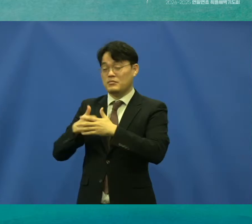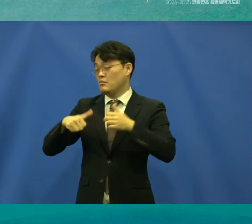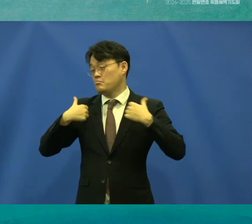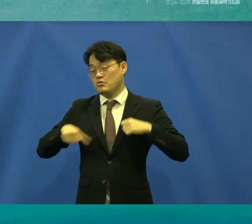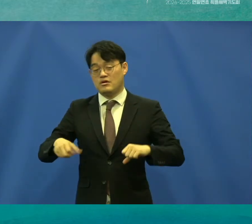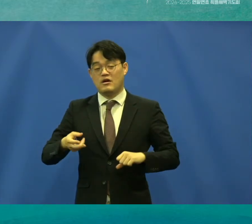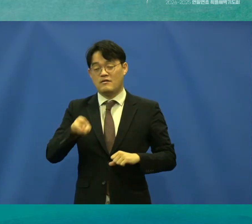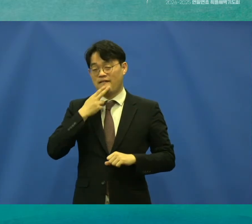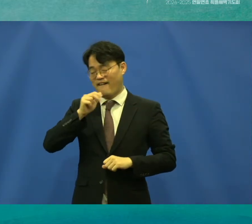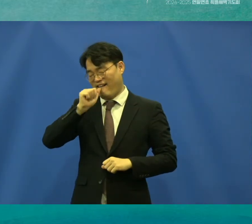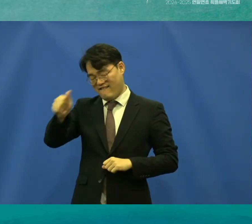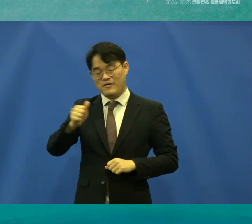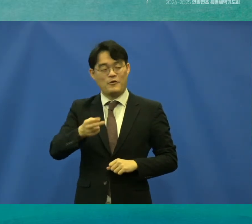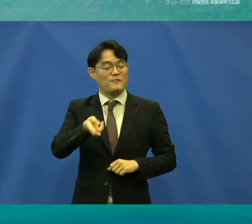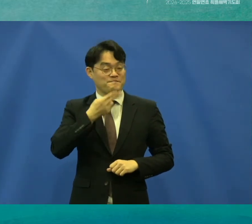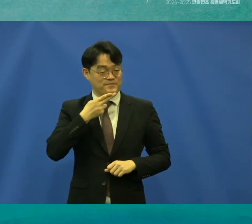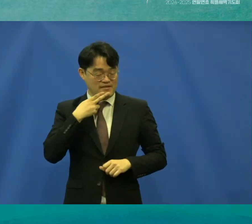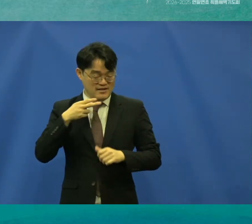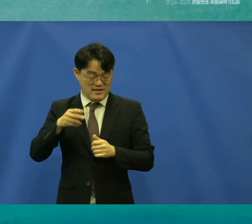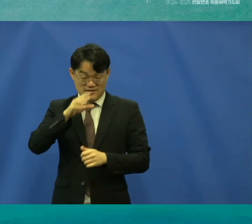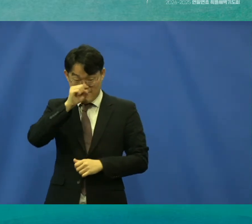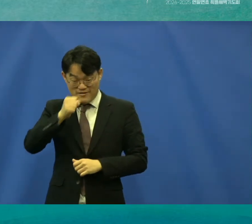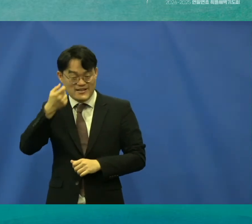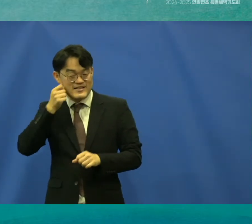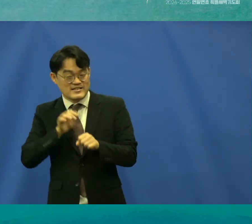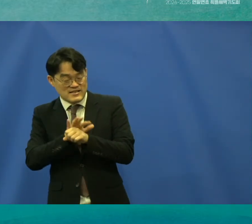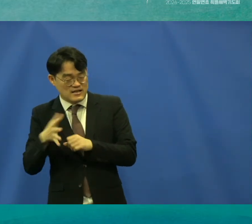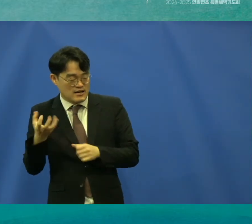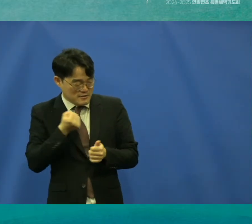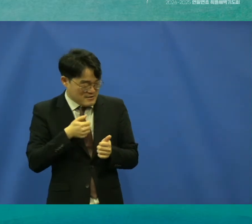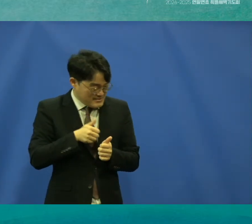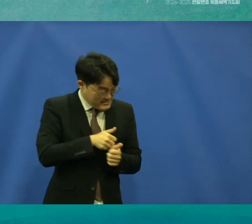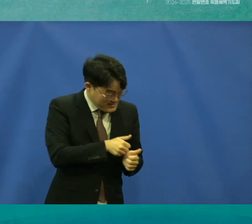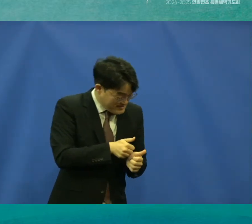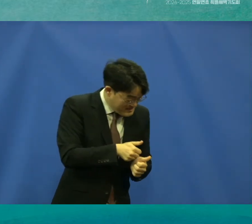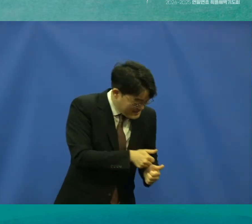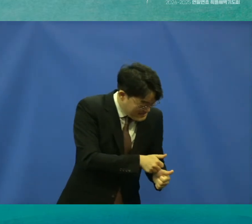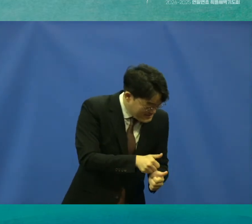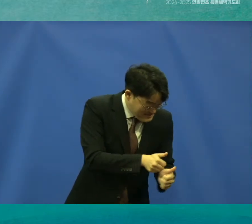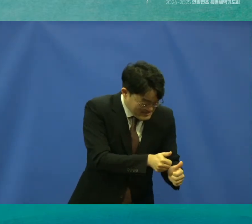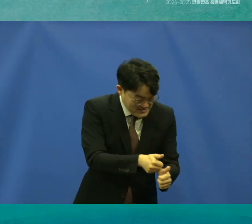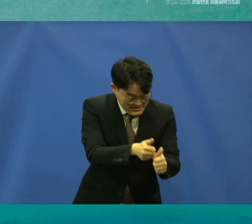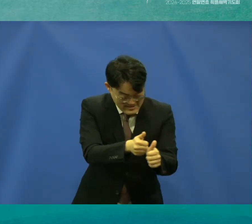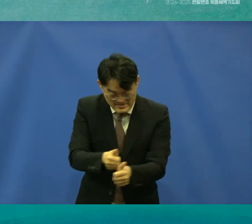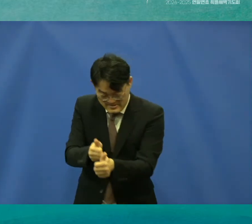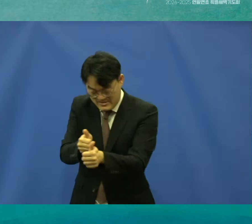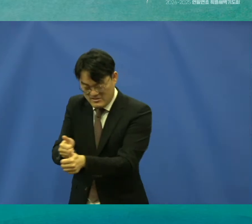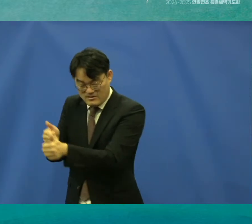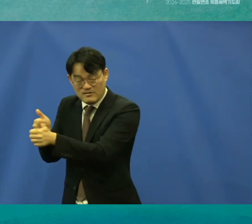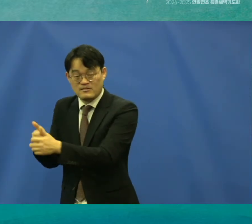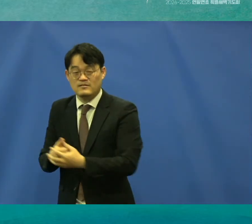선하심과 인자하심으로 나를 따라다니신다는 거예요. 누구에게? 이 말 안 듣는 요나에게.